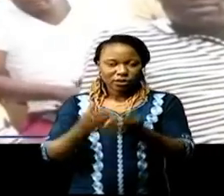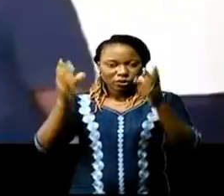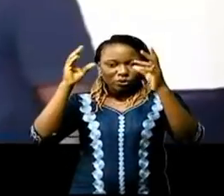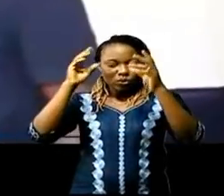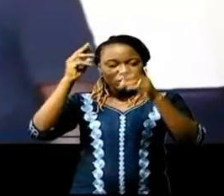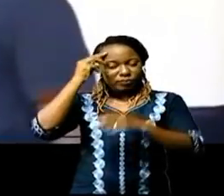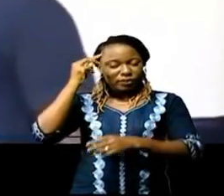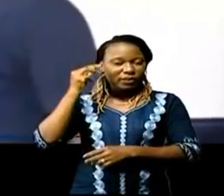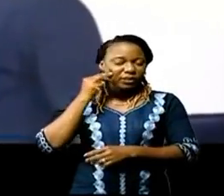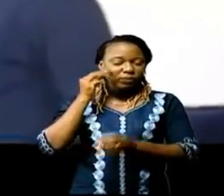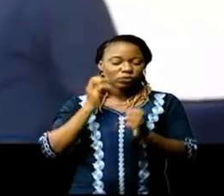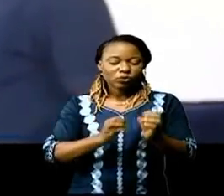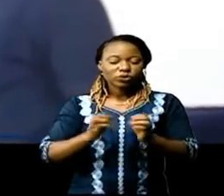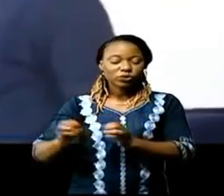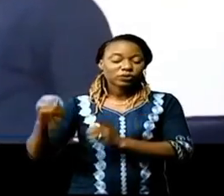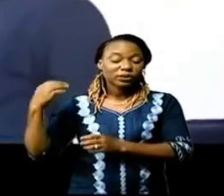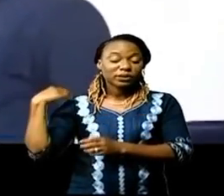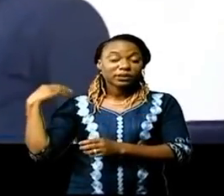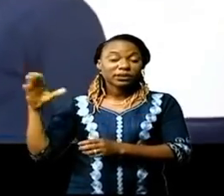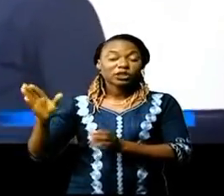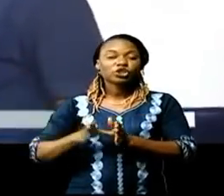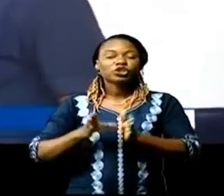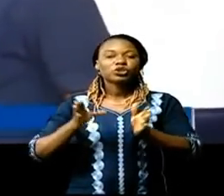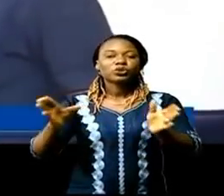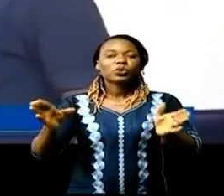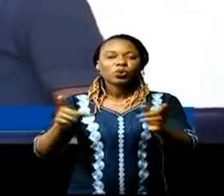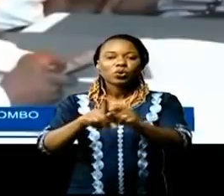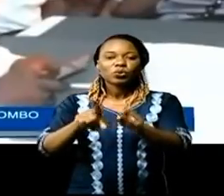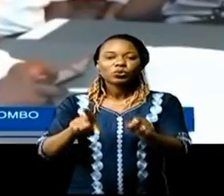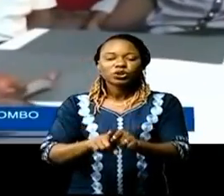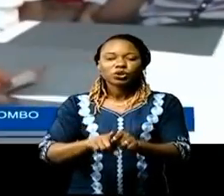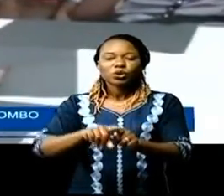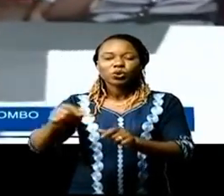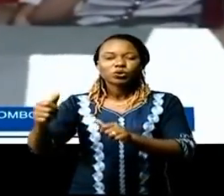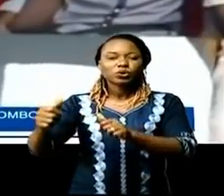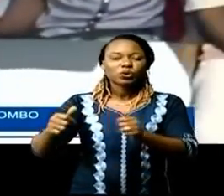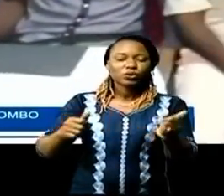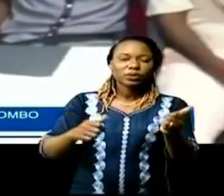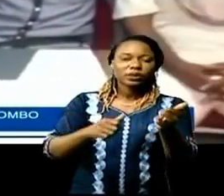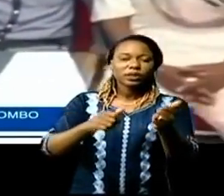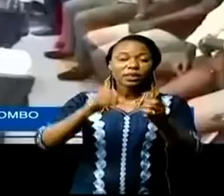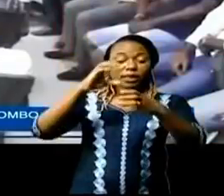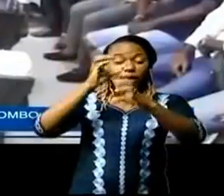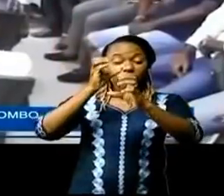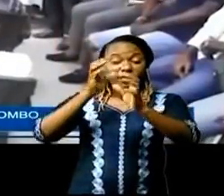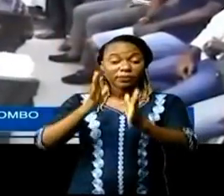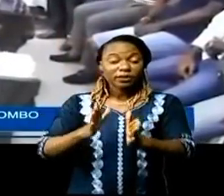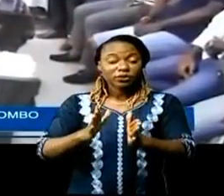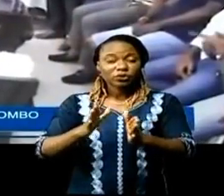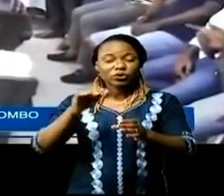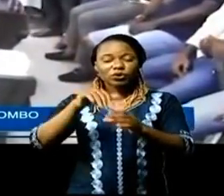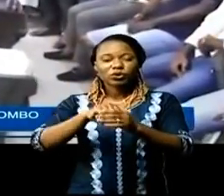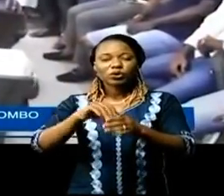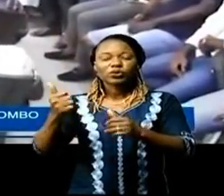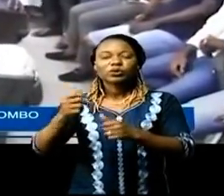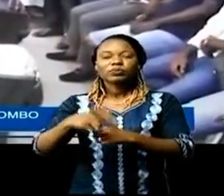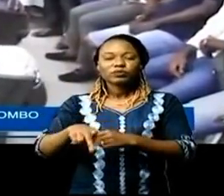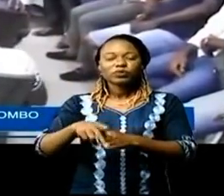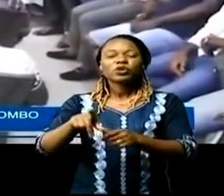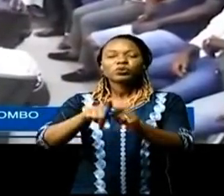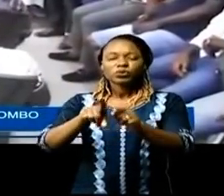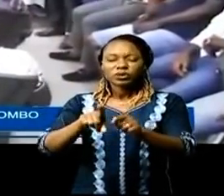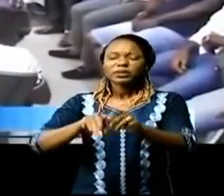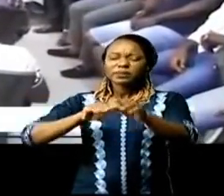états généraux. Pour les caméramans qui sont dans différentes provinces, leurs demandes seront prises en compte,